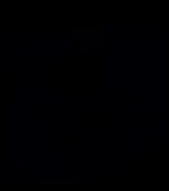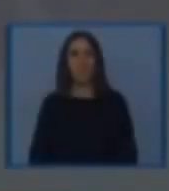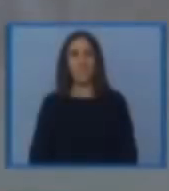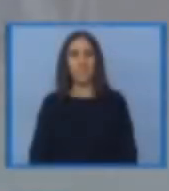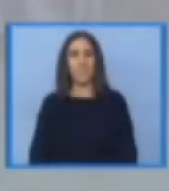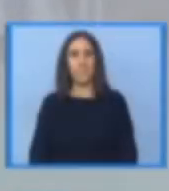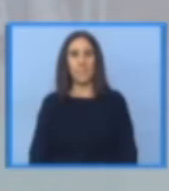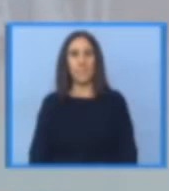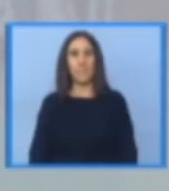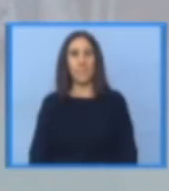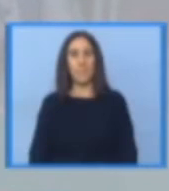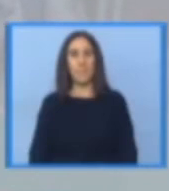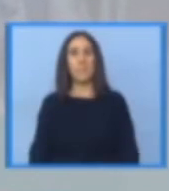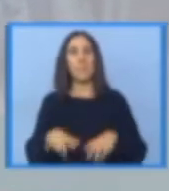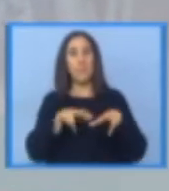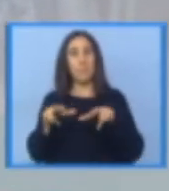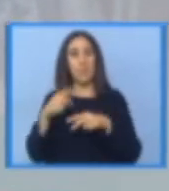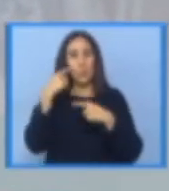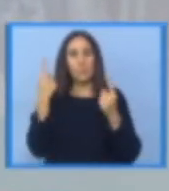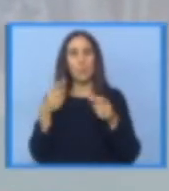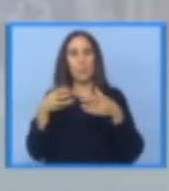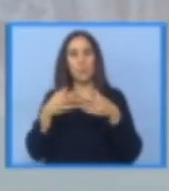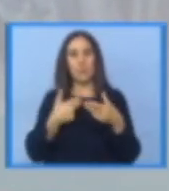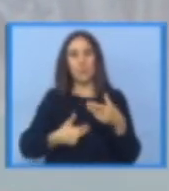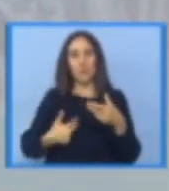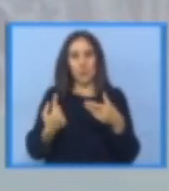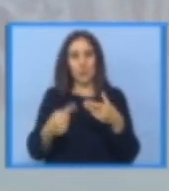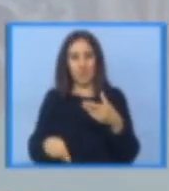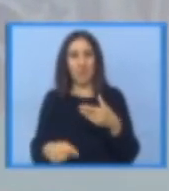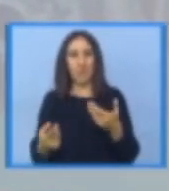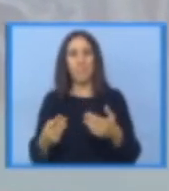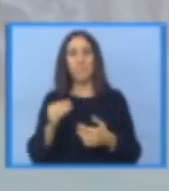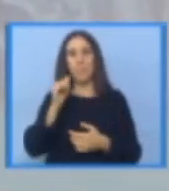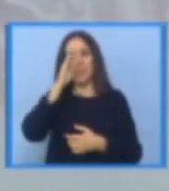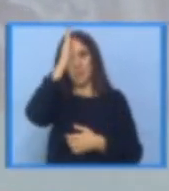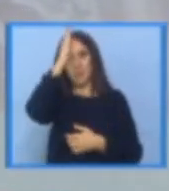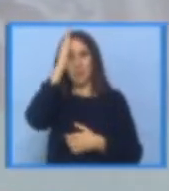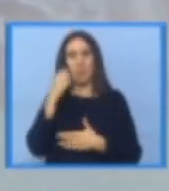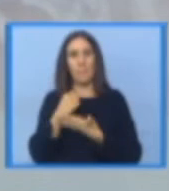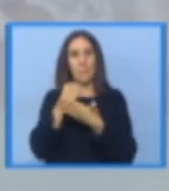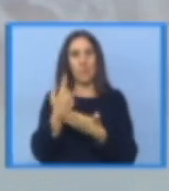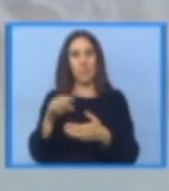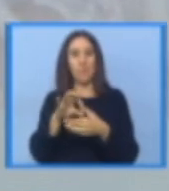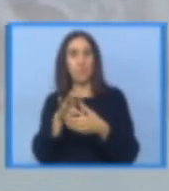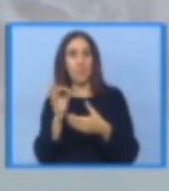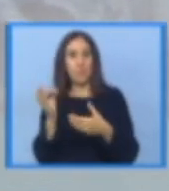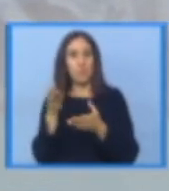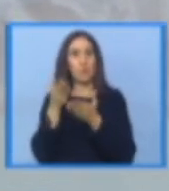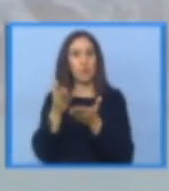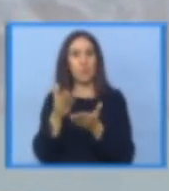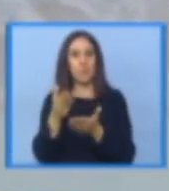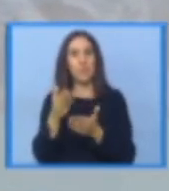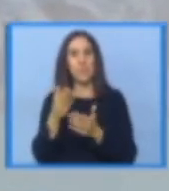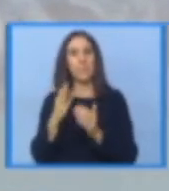التضحية. Imagens que nos chegam das comunidades cristãs no Iraque, apoiadas pela Fundação Ajuda